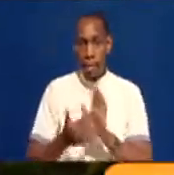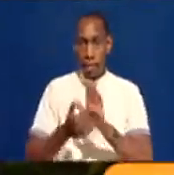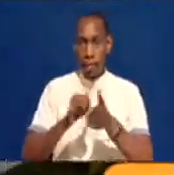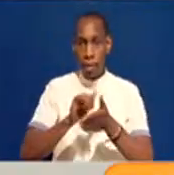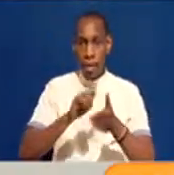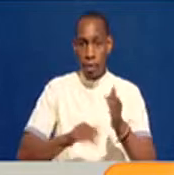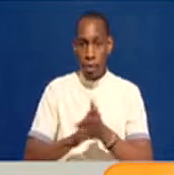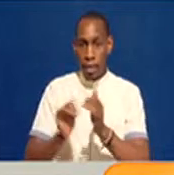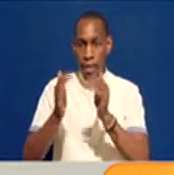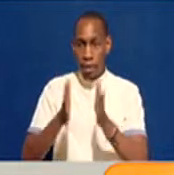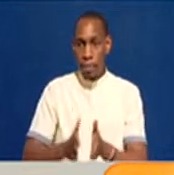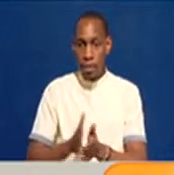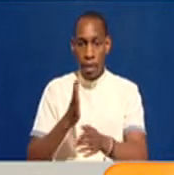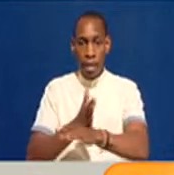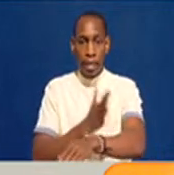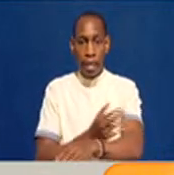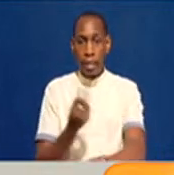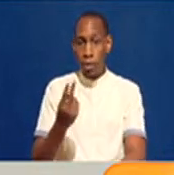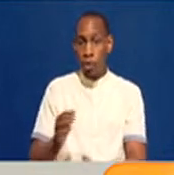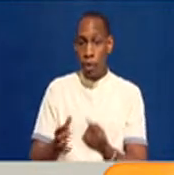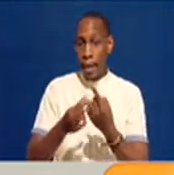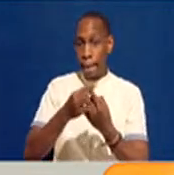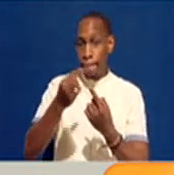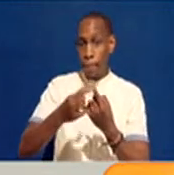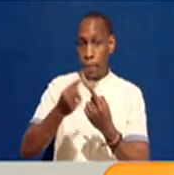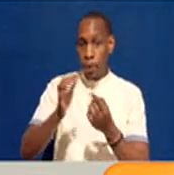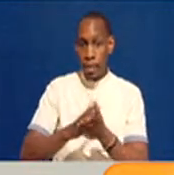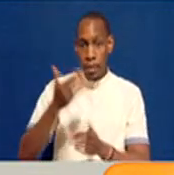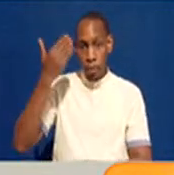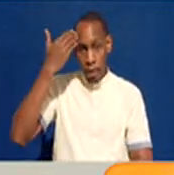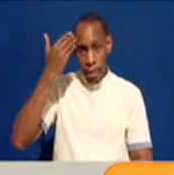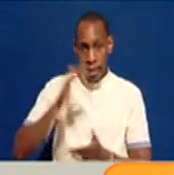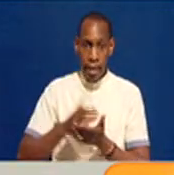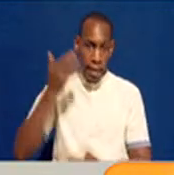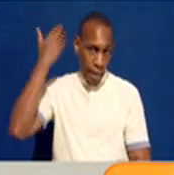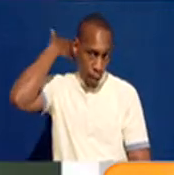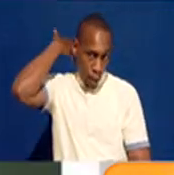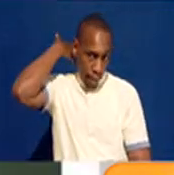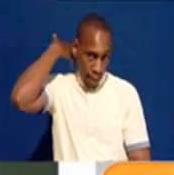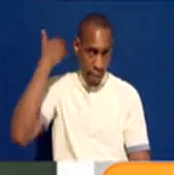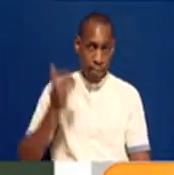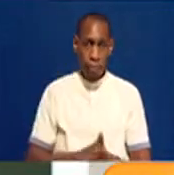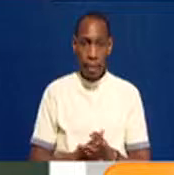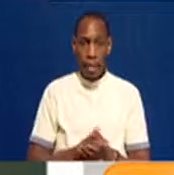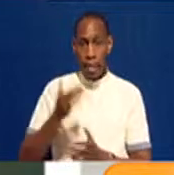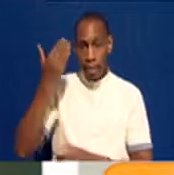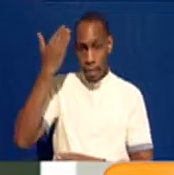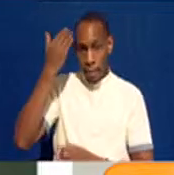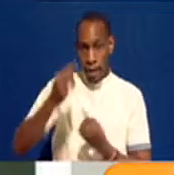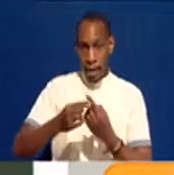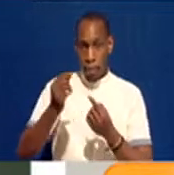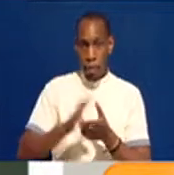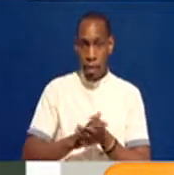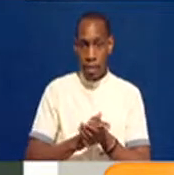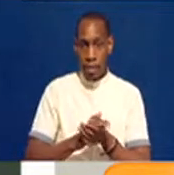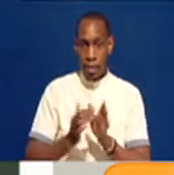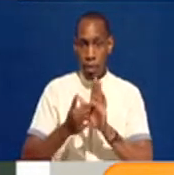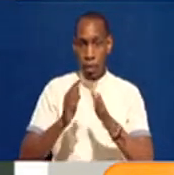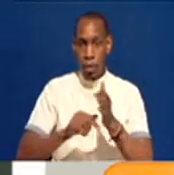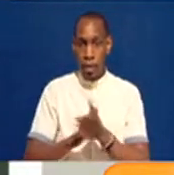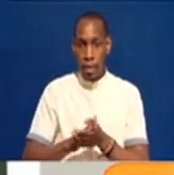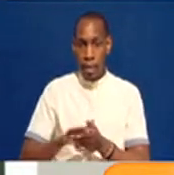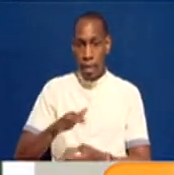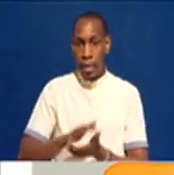kuwa Arshad alikuwa na majeraha mawili ya risasi kichwani na mgongoni, ile ya kichwani ikielekea upande wa